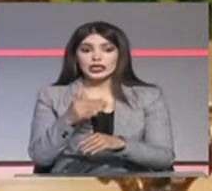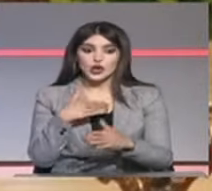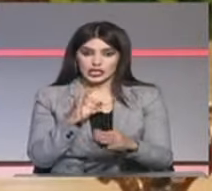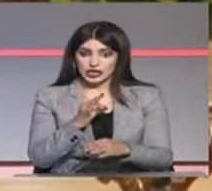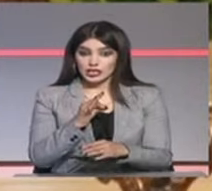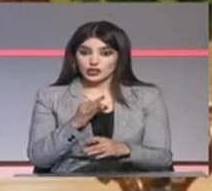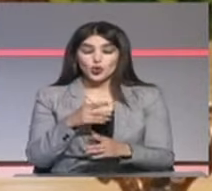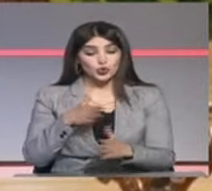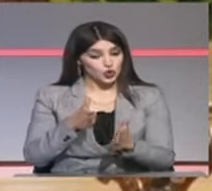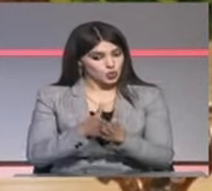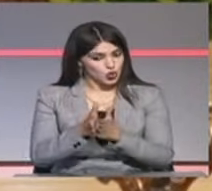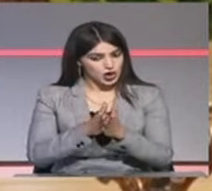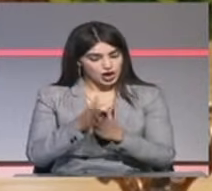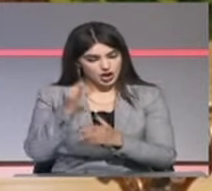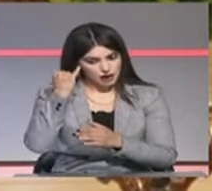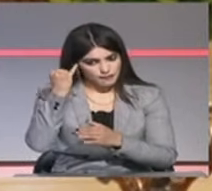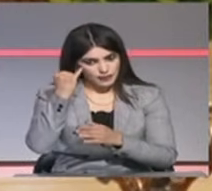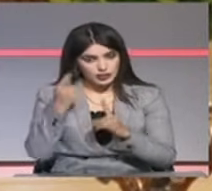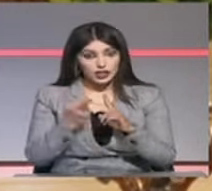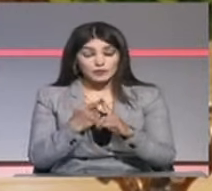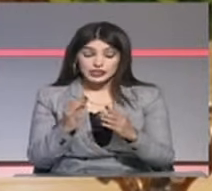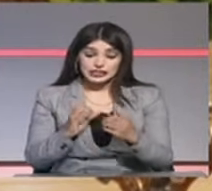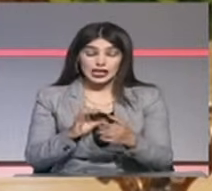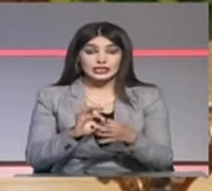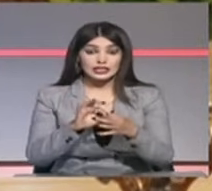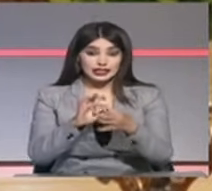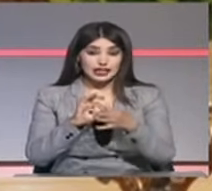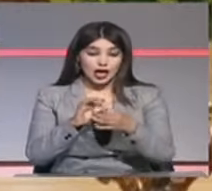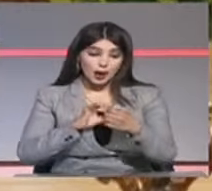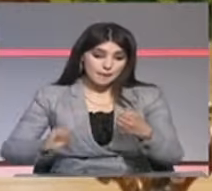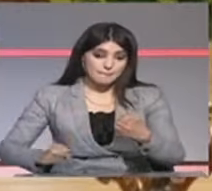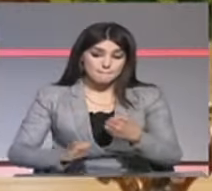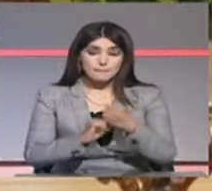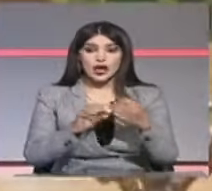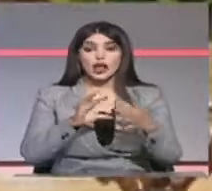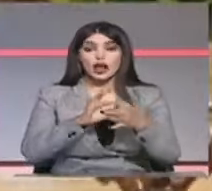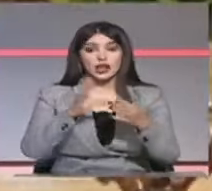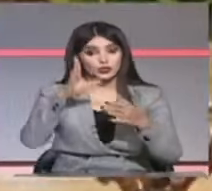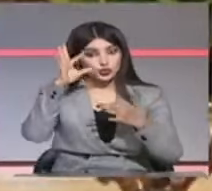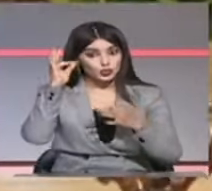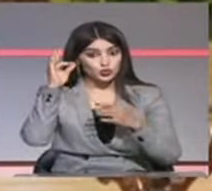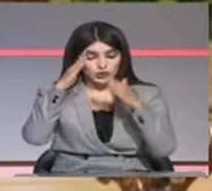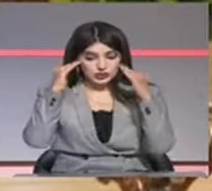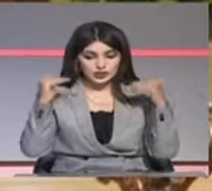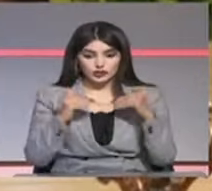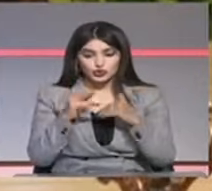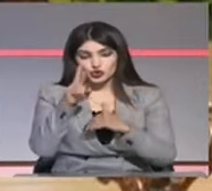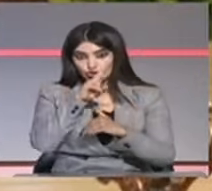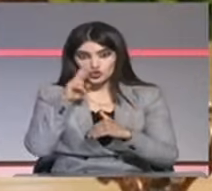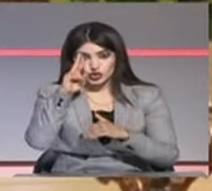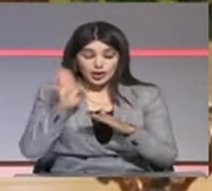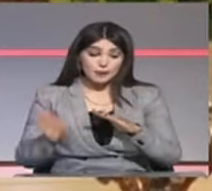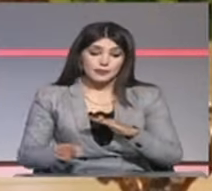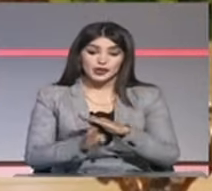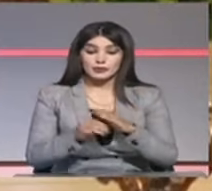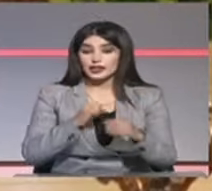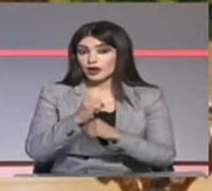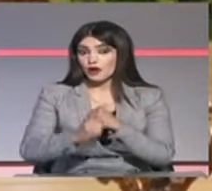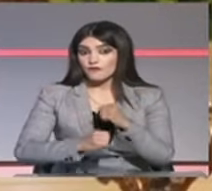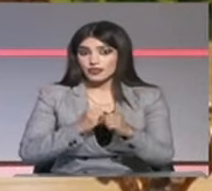حريصين كل الحرص على تقويتها وتدعيمها في خلال المرحله القادمه الله ان شاء الله الى بدء العام